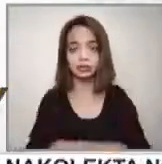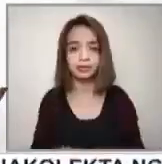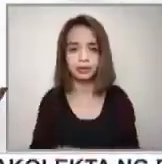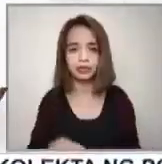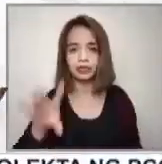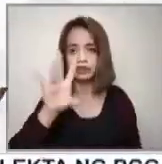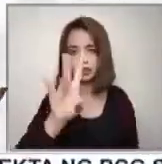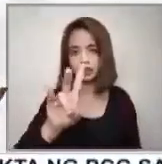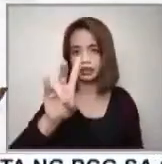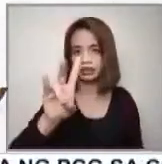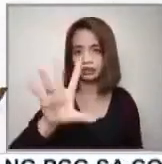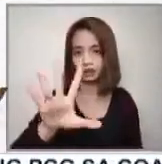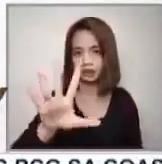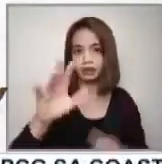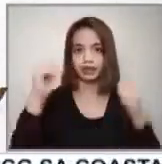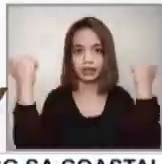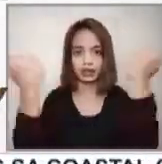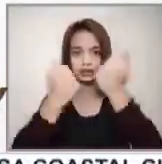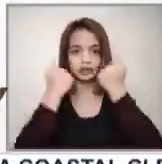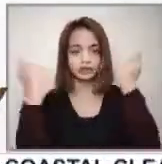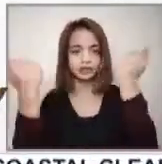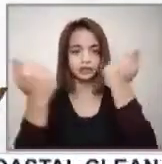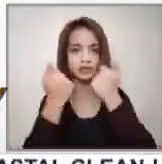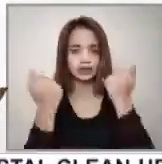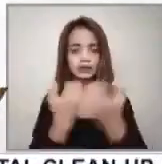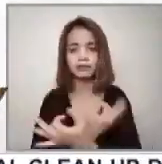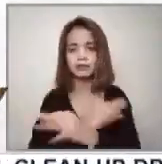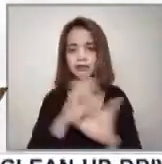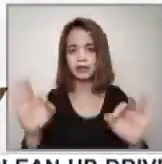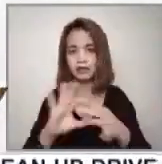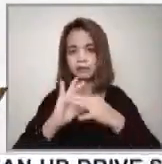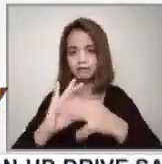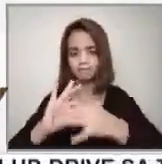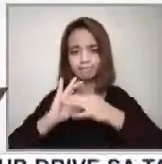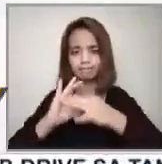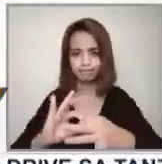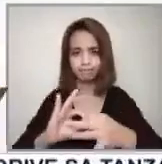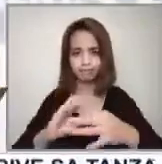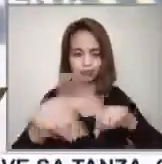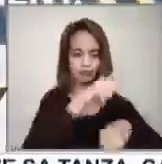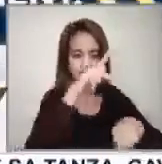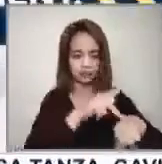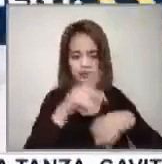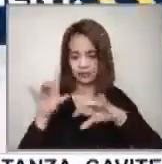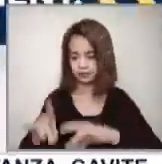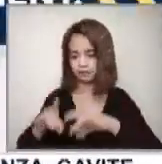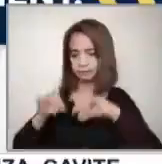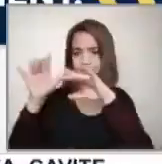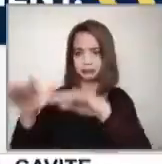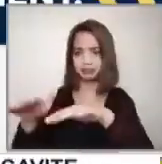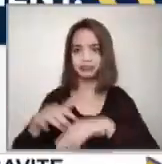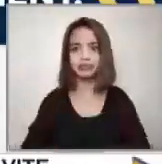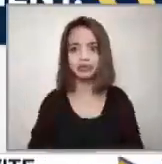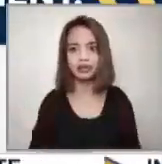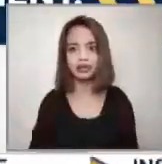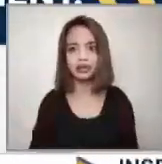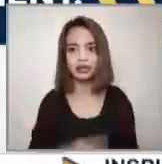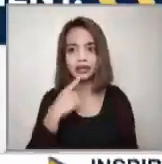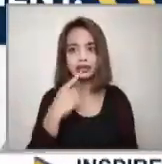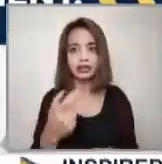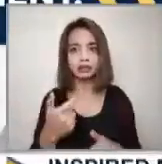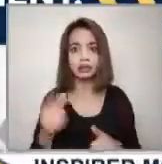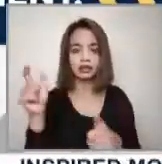75th anniversary ng diplomatic relationship ng Pilipinas at Australia. At ayon sa kilim, ang mga activities